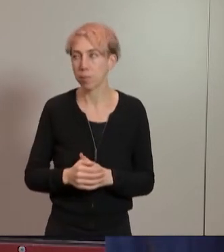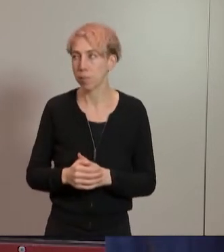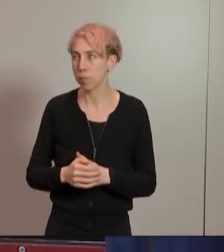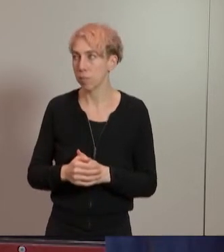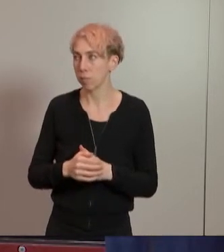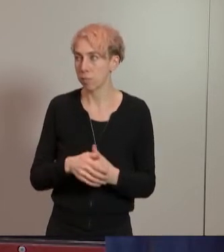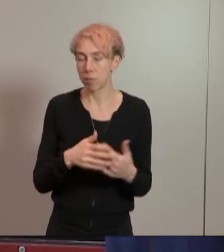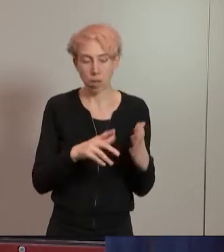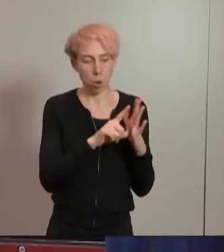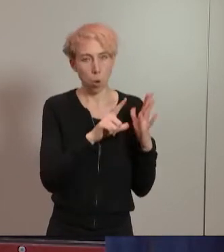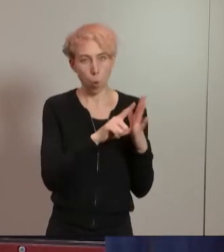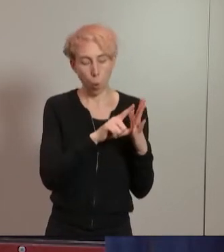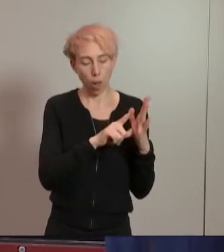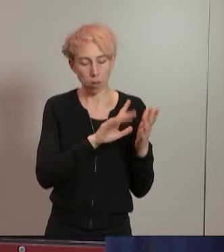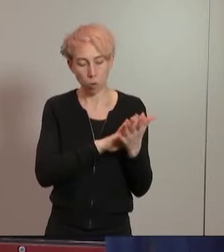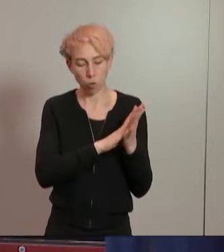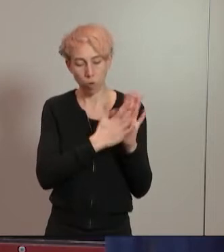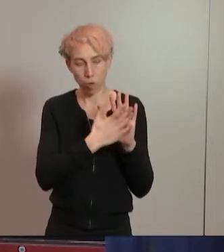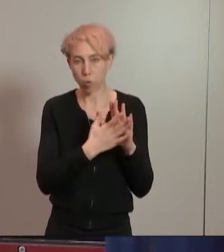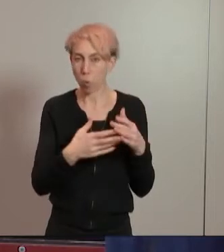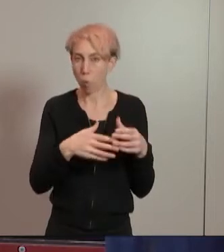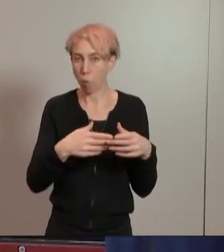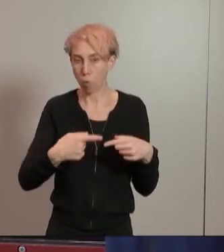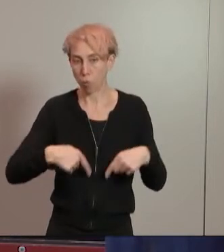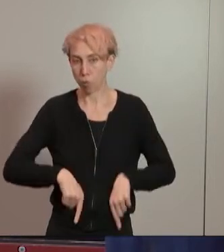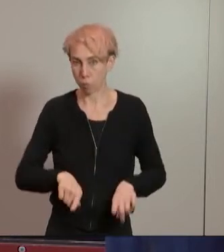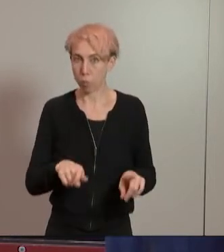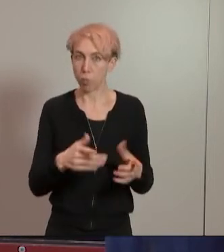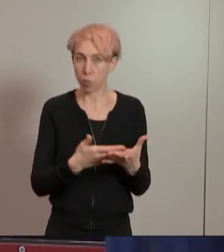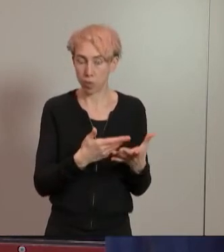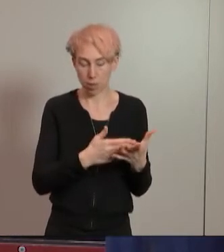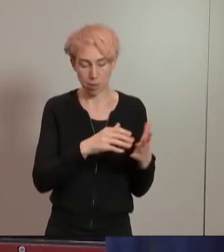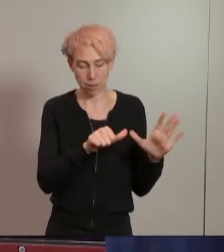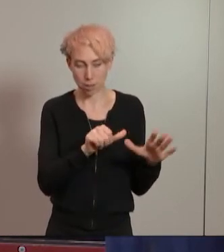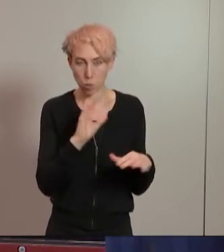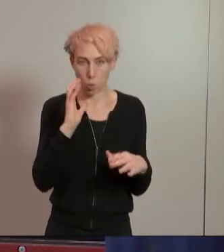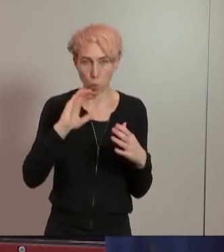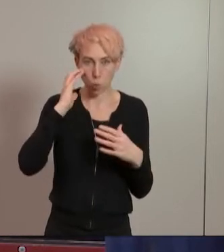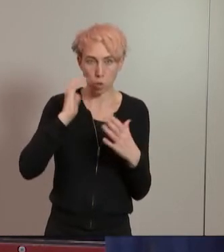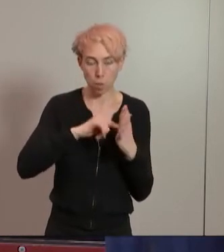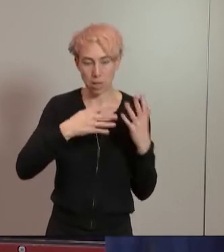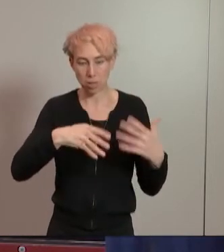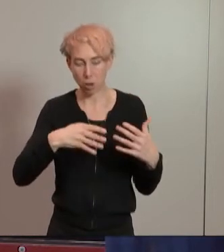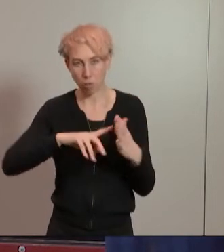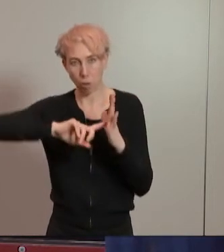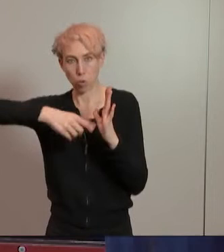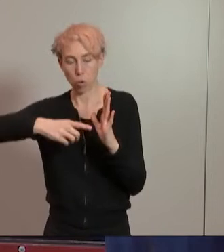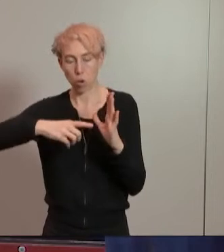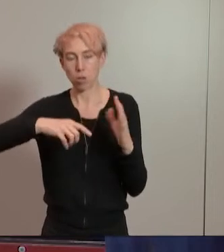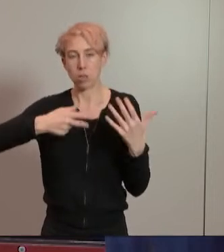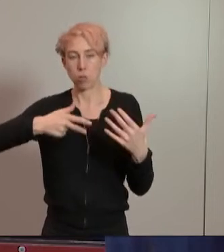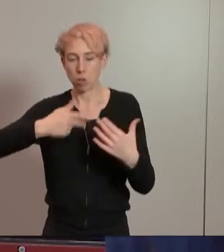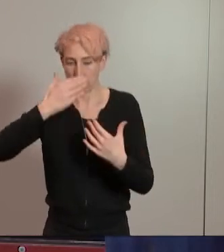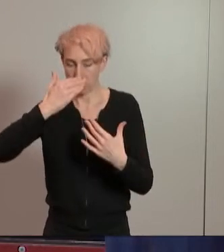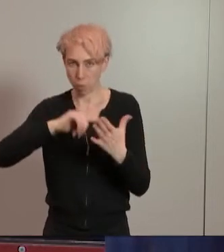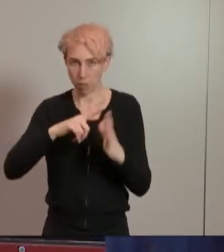En application de la loi de transformation de la fonction publique du 6 août 2019, l'ordonnance du 18 février 2021 relative